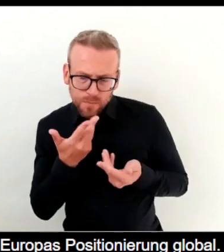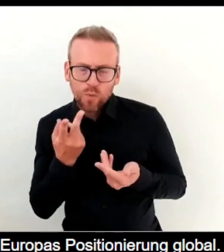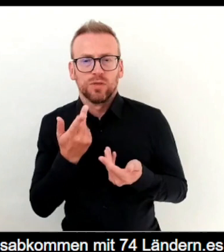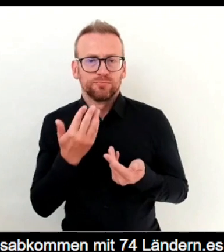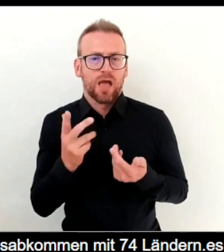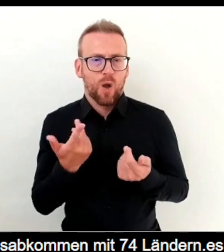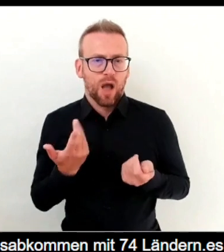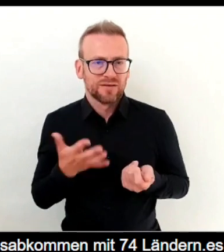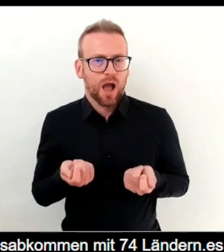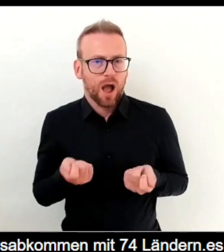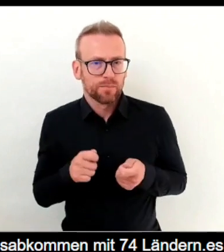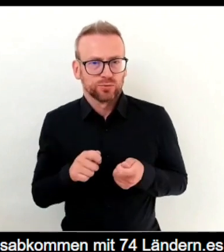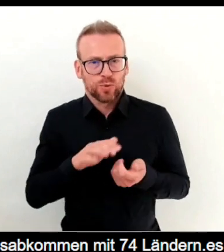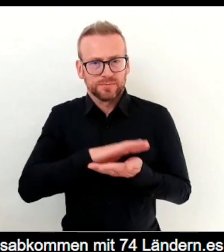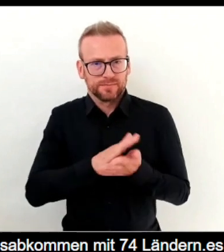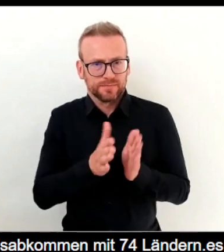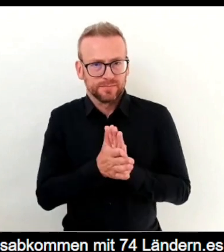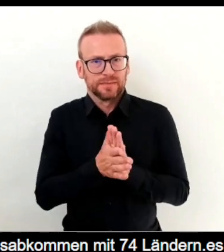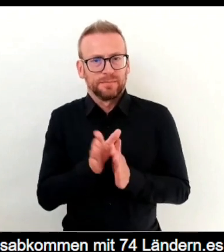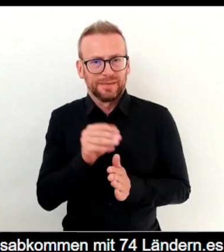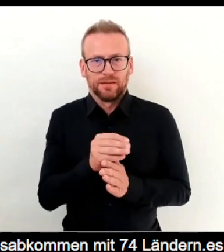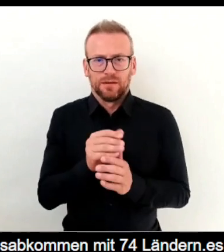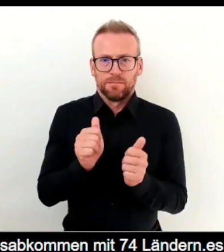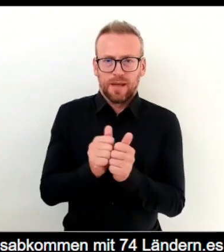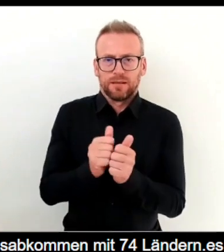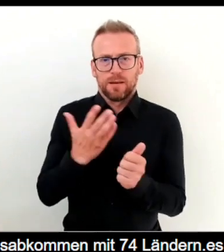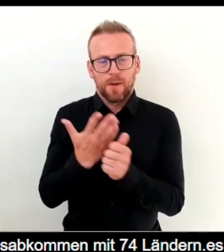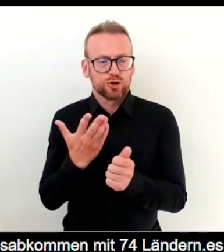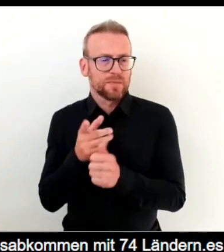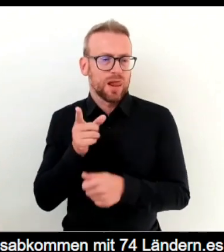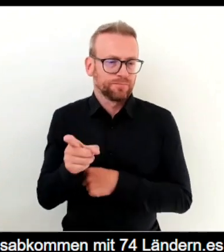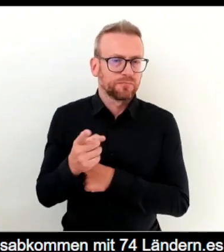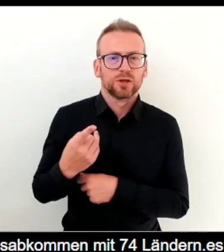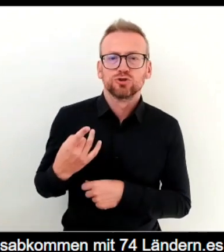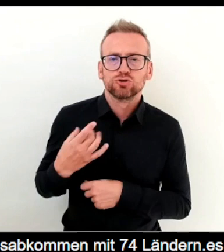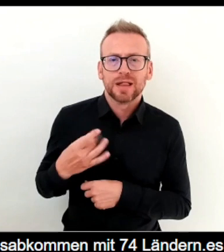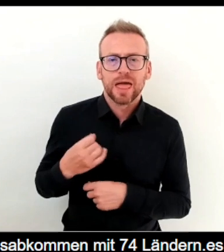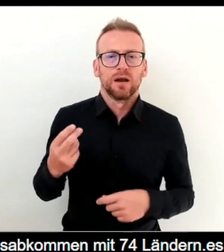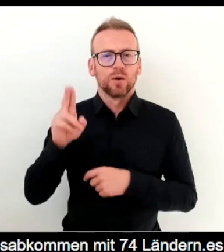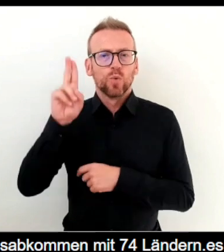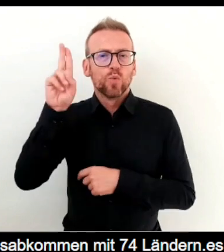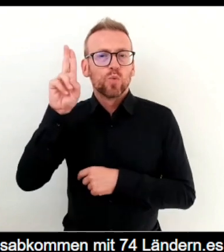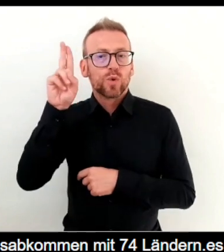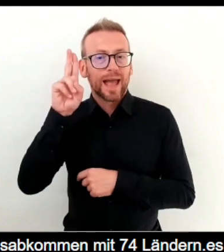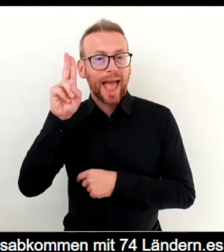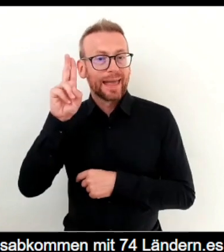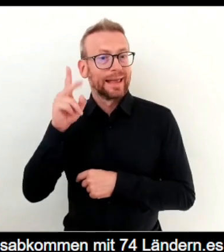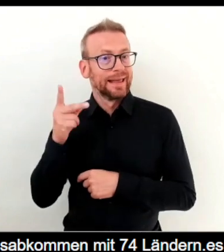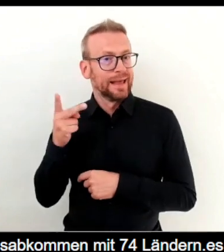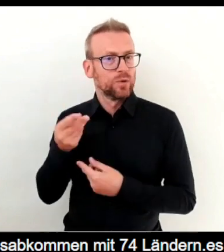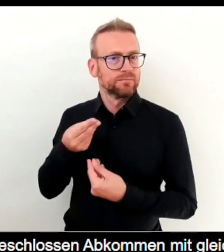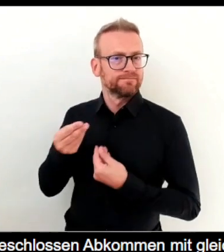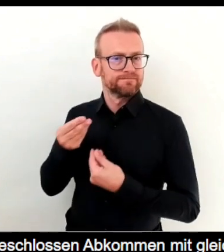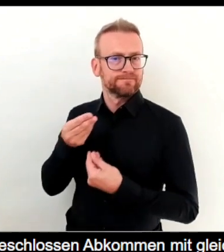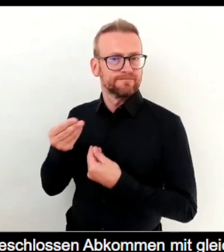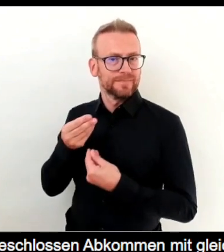mit Partnern in Afrika, wie zum Beispiel das Abkommen, das wir gerade jetzt im Juni mit Kenia geschlossen haben, zeigt. Ich werde Ende dieser Woche